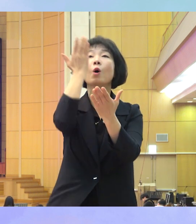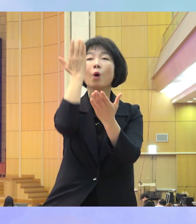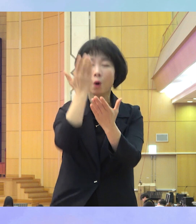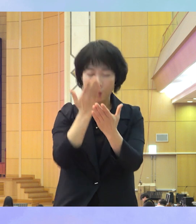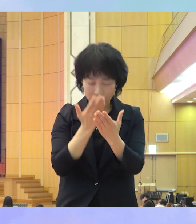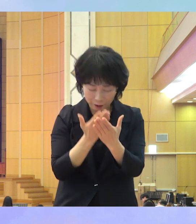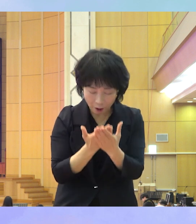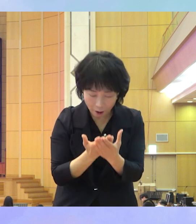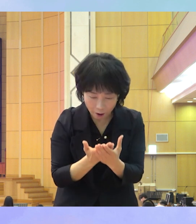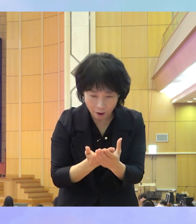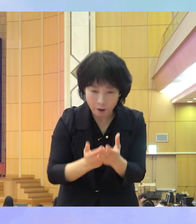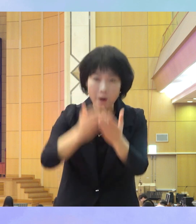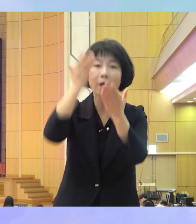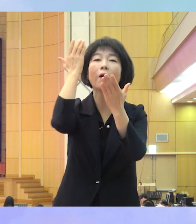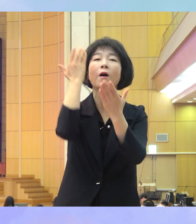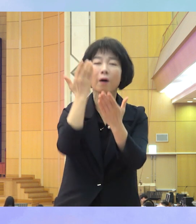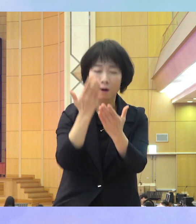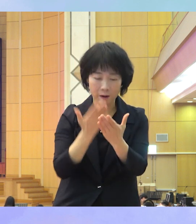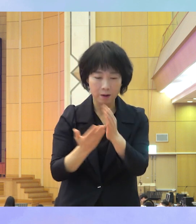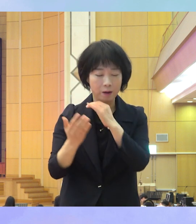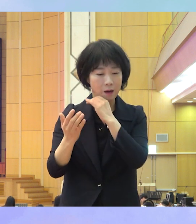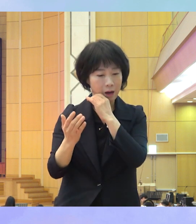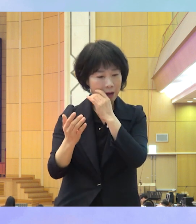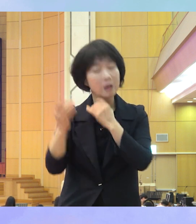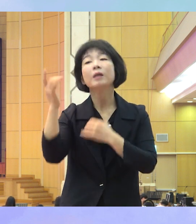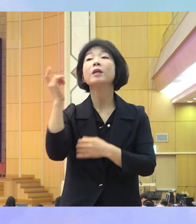임하소. 영광